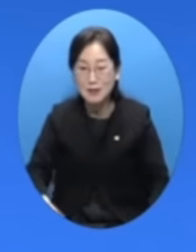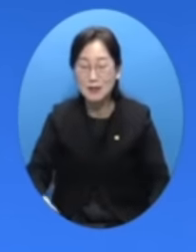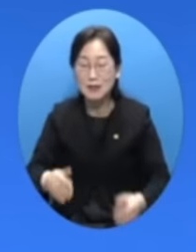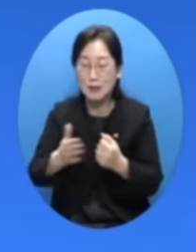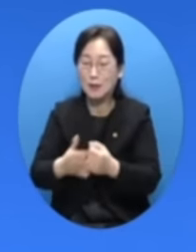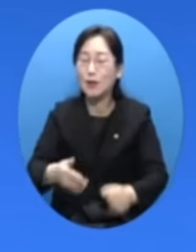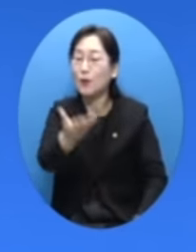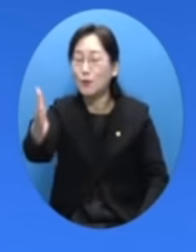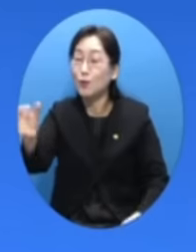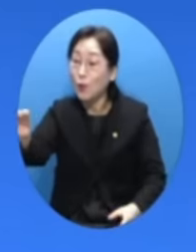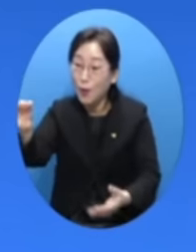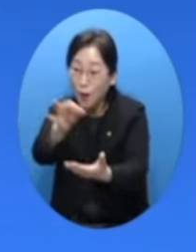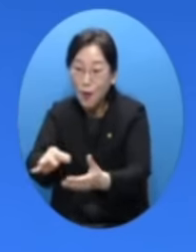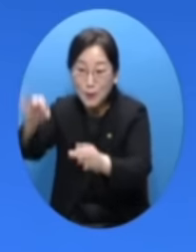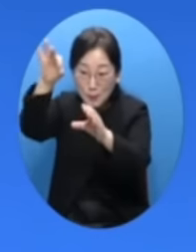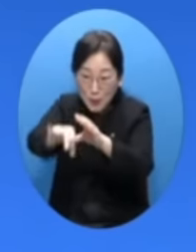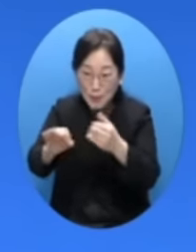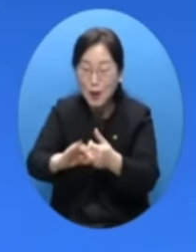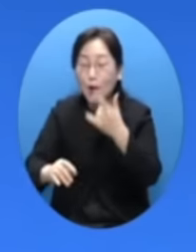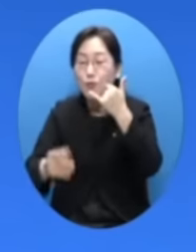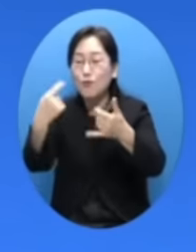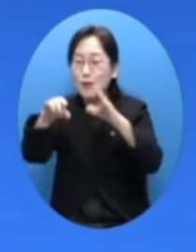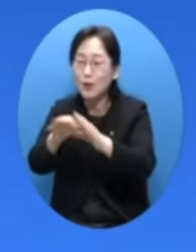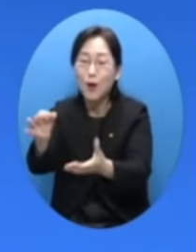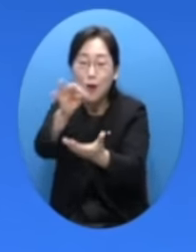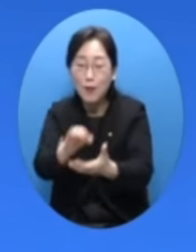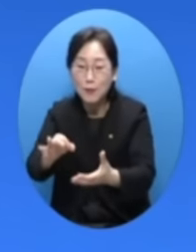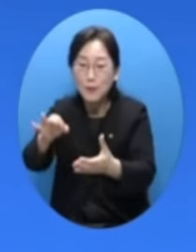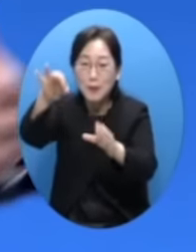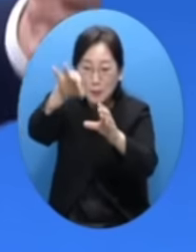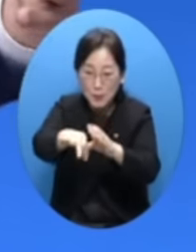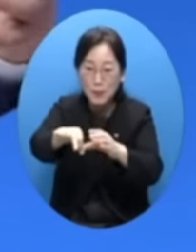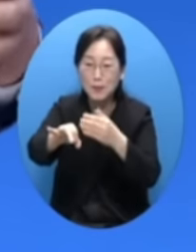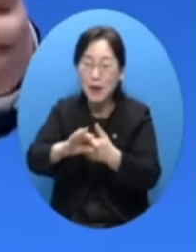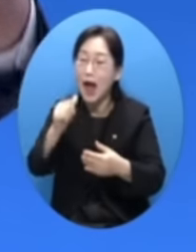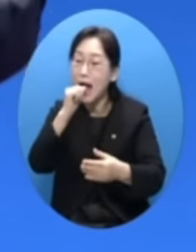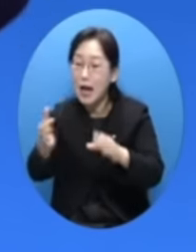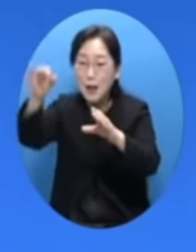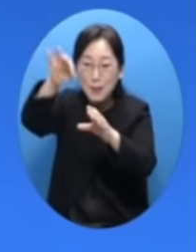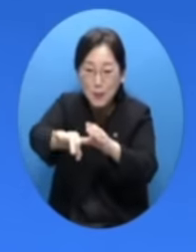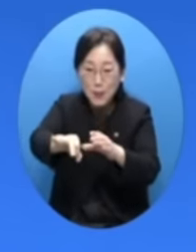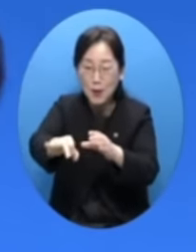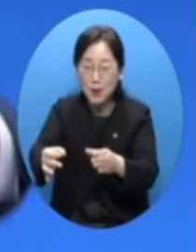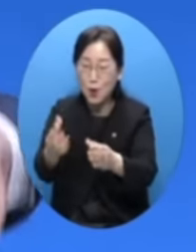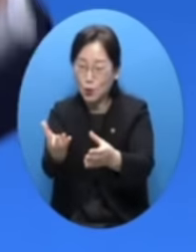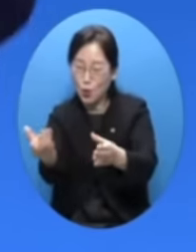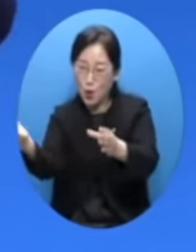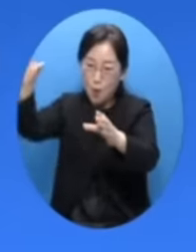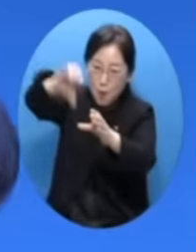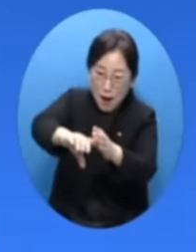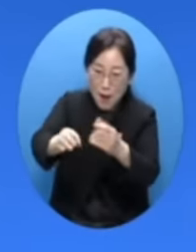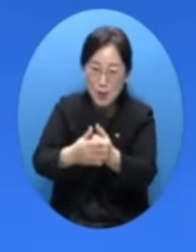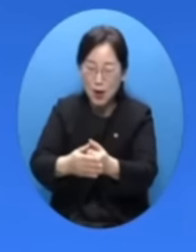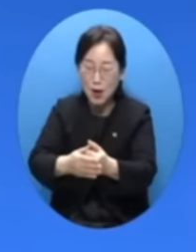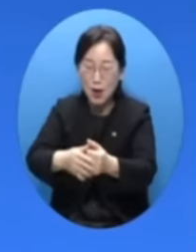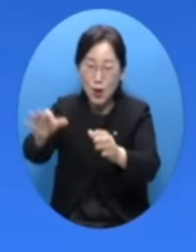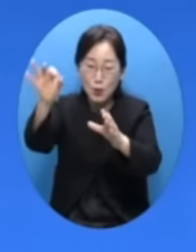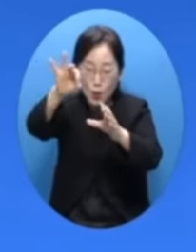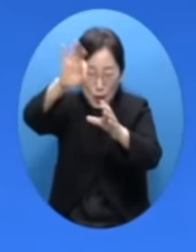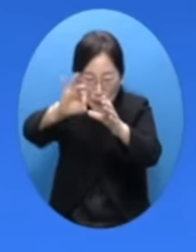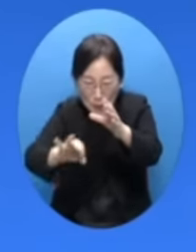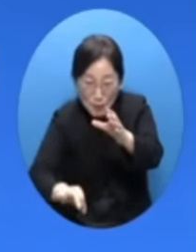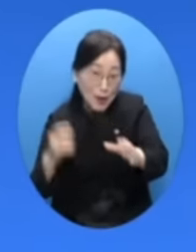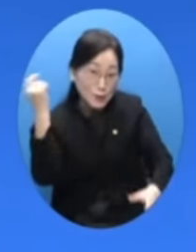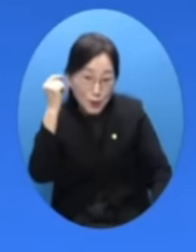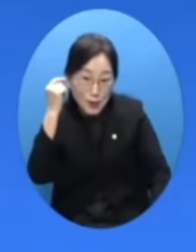올라간다 그래갖고, 그때는 돈이 지폐가 아니라 다 동전이지 않습니까? 여러분이 이 통에다 은화를 와르르 쏟아놓으면 땡기라땡기라 돈이 떨어지는